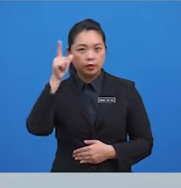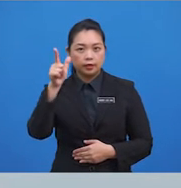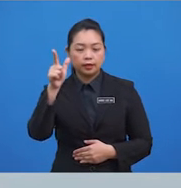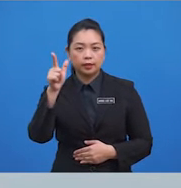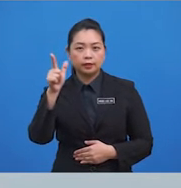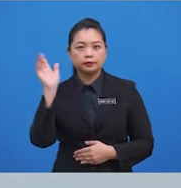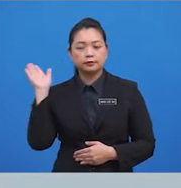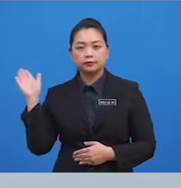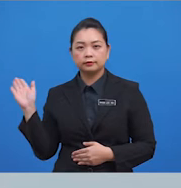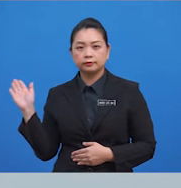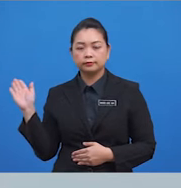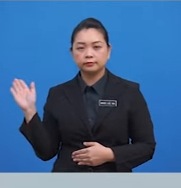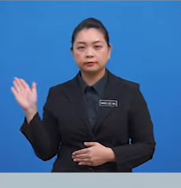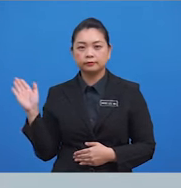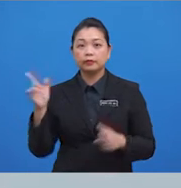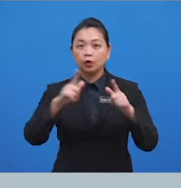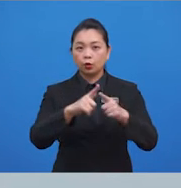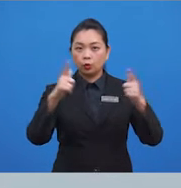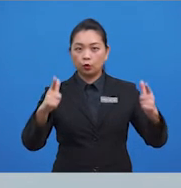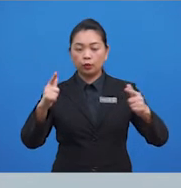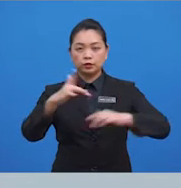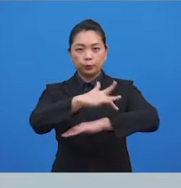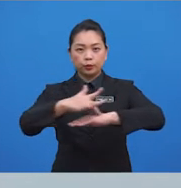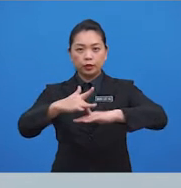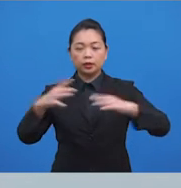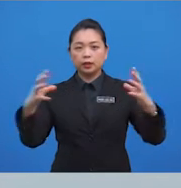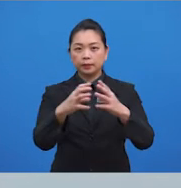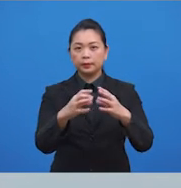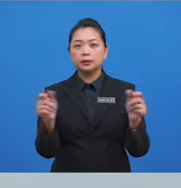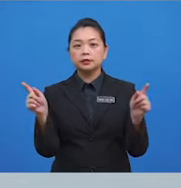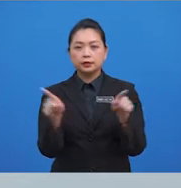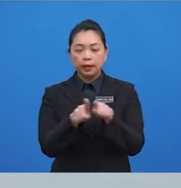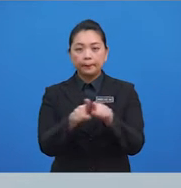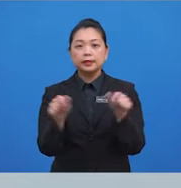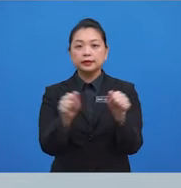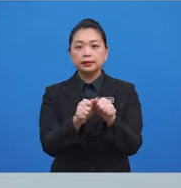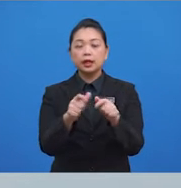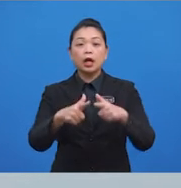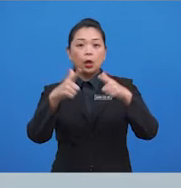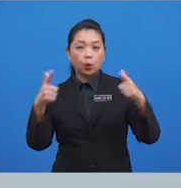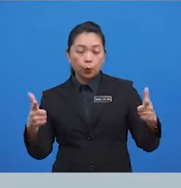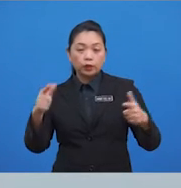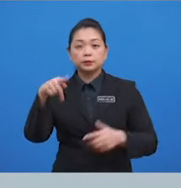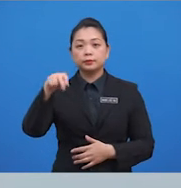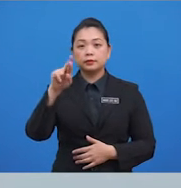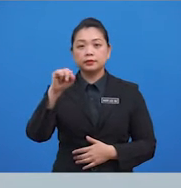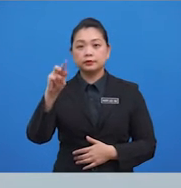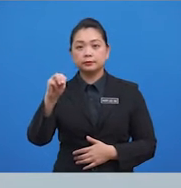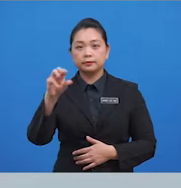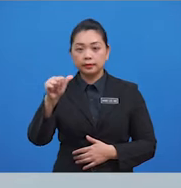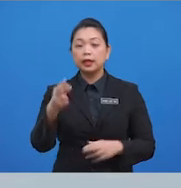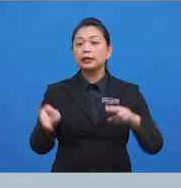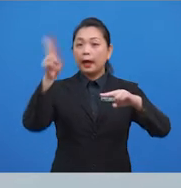Lihat rajah di paparan. Luas permukaan gabungan sama dengan luas permukaan prisma